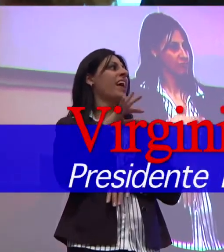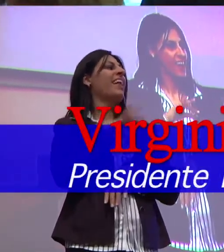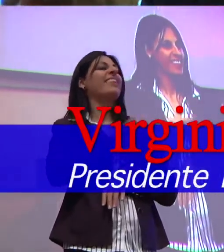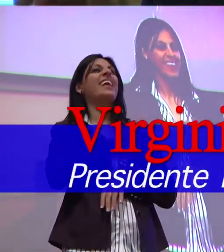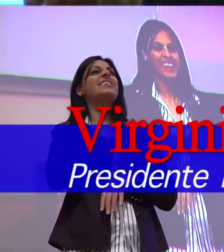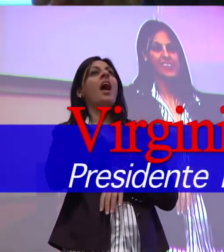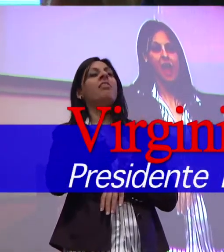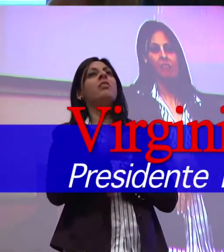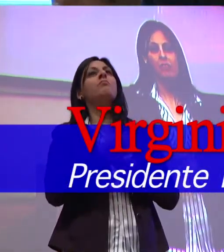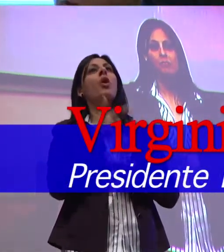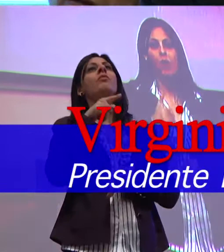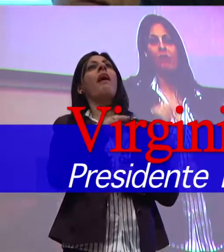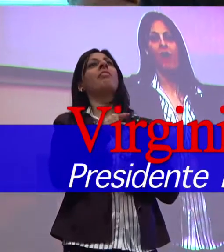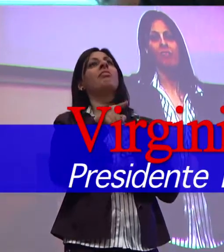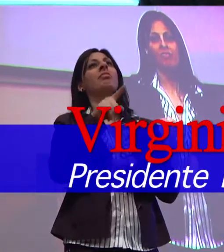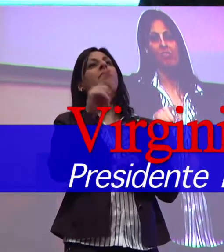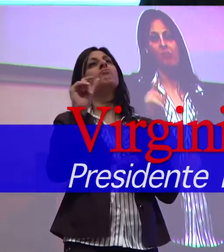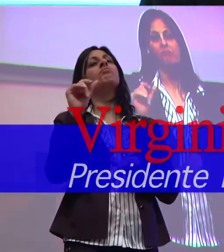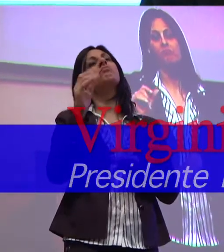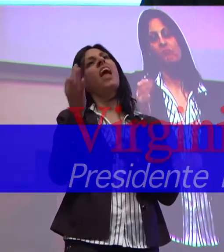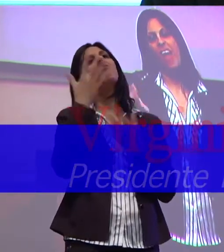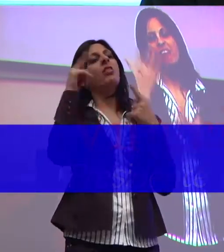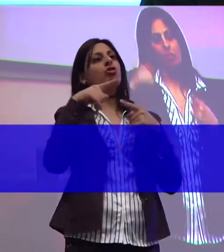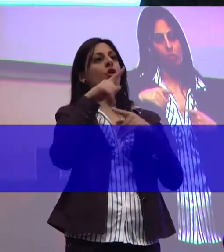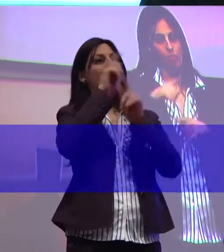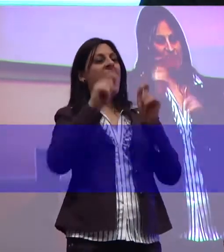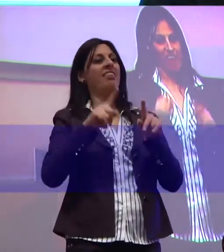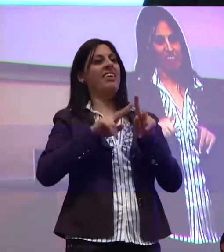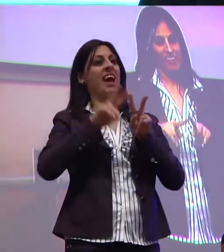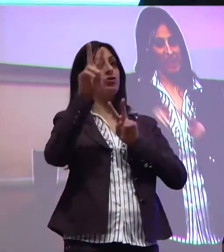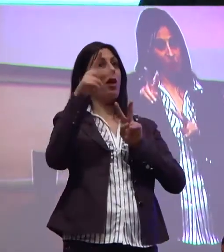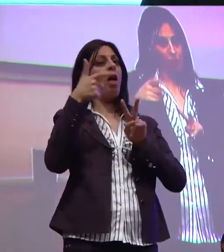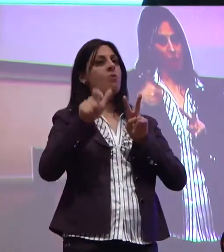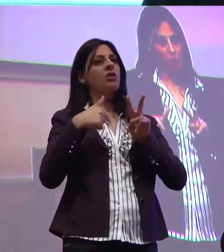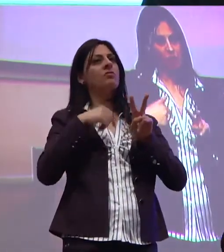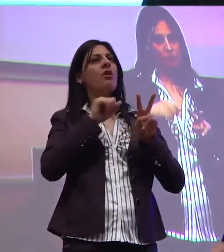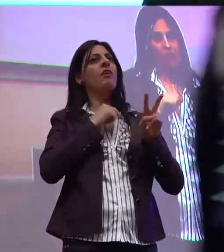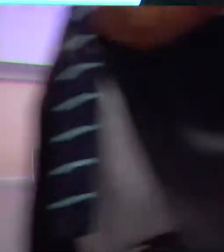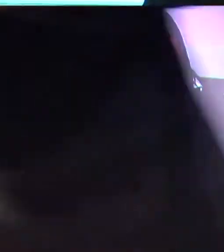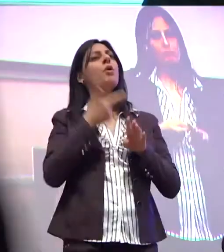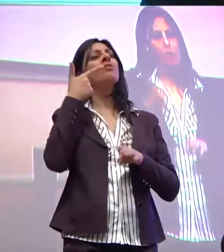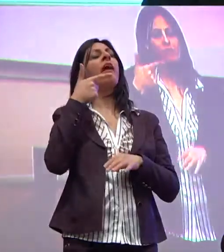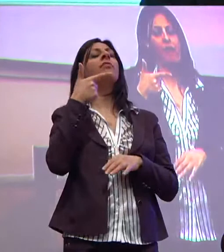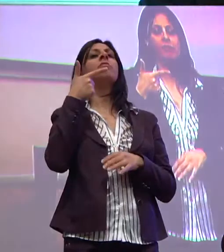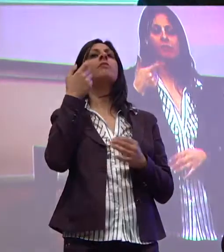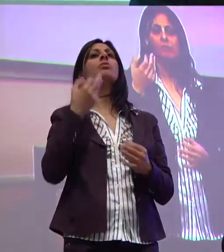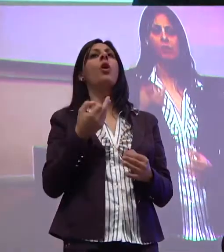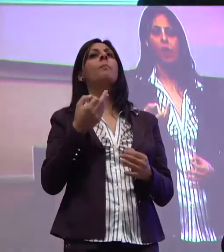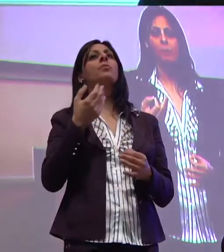e significativa iniziativa della FAND nazionale perché credo sia importante anche